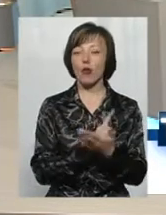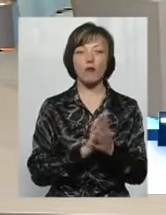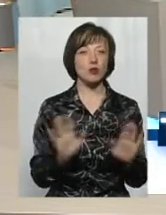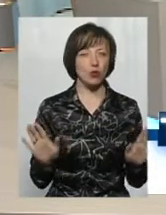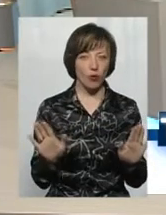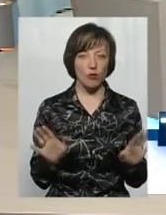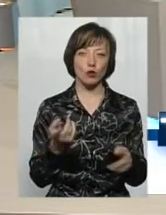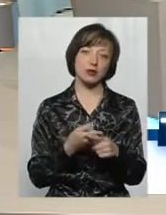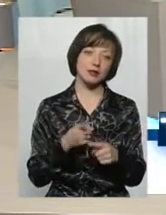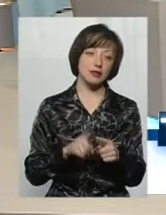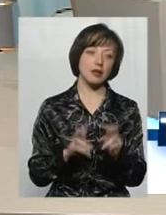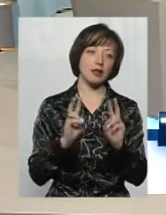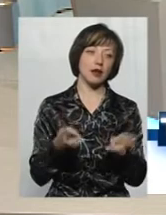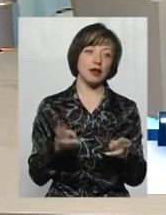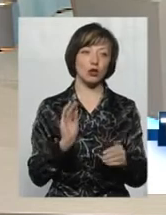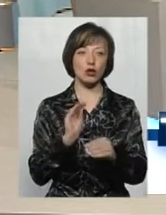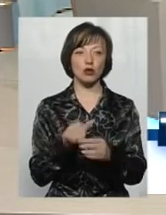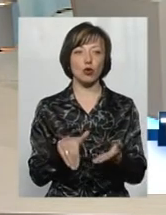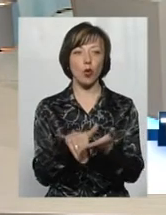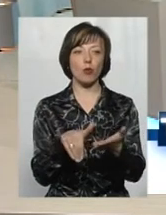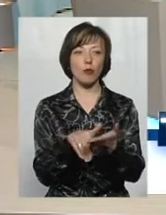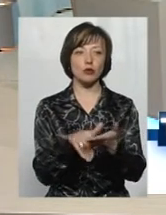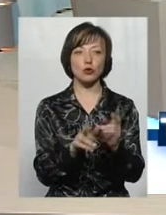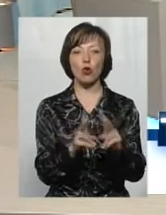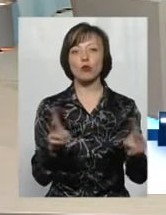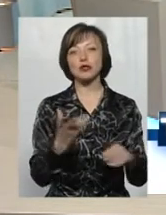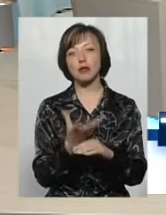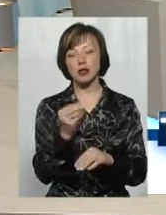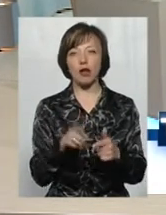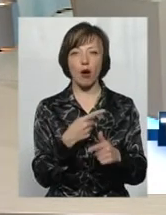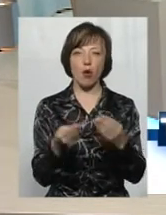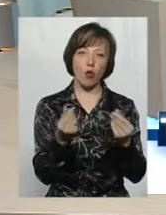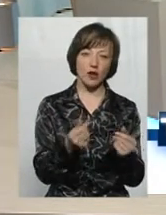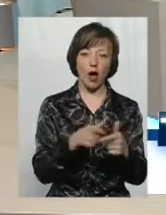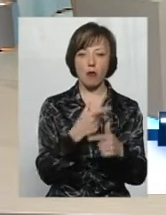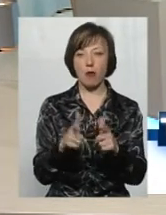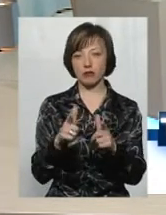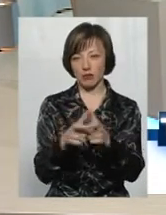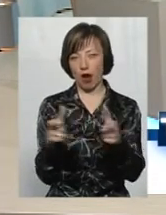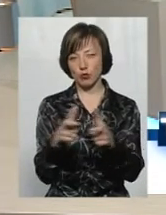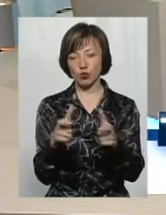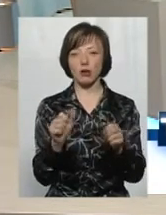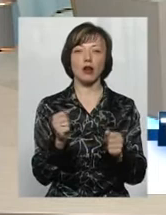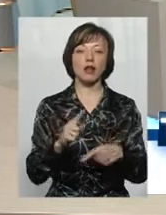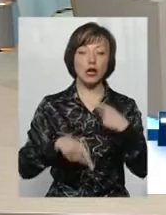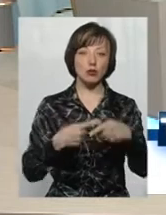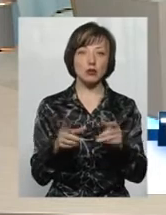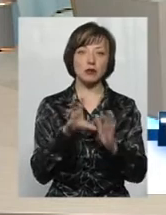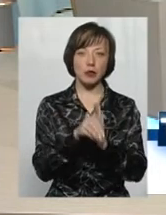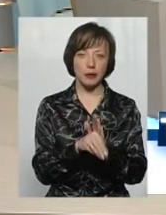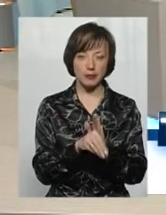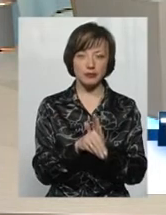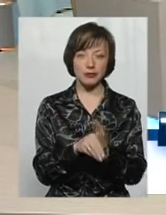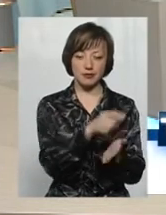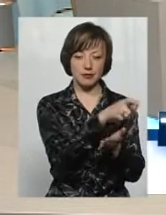тобто це як такий допоміжний комусь там сплатити або готівку, або без готівку. Наступний етап все ж таки мають бути запровадження